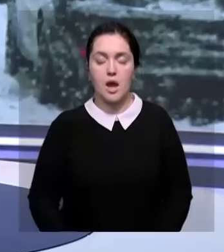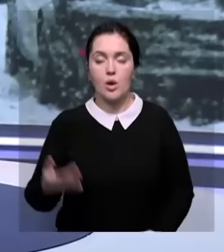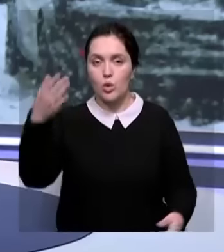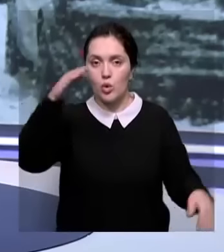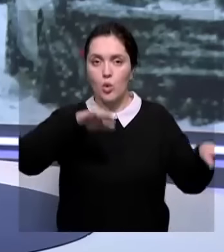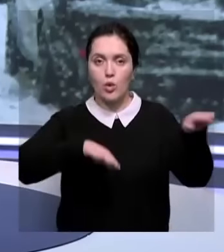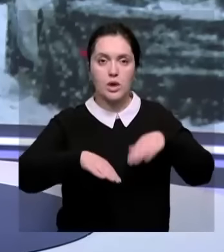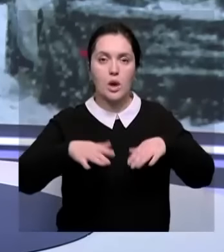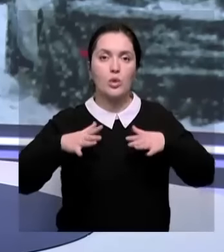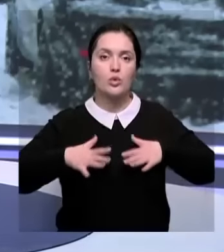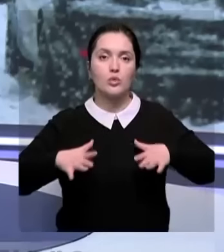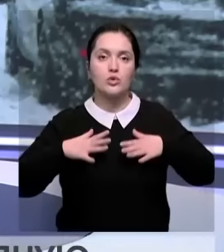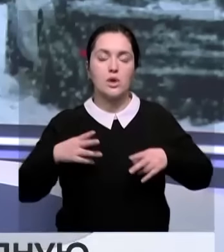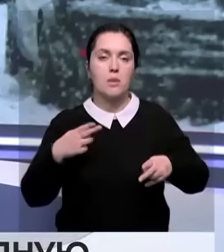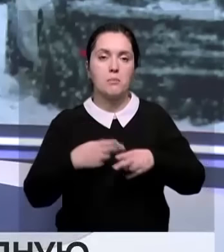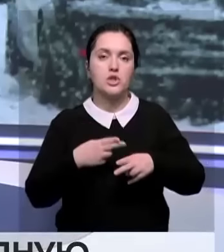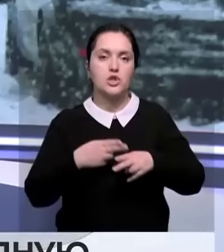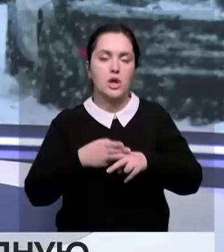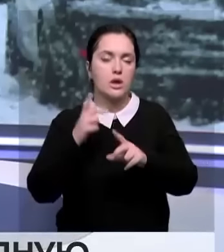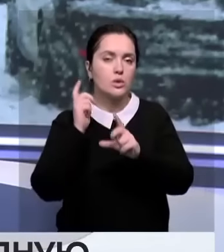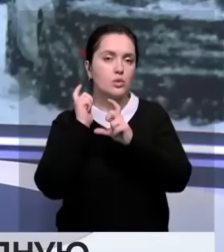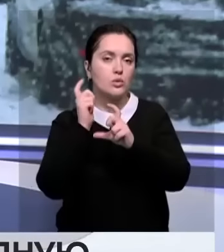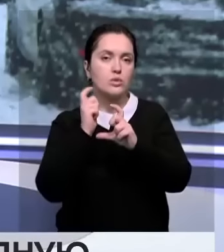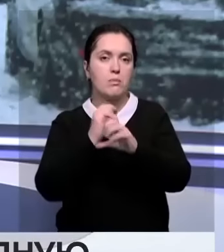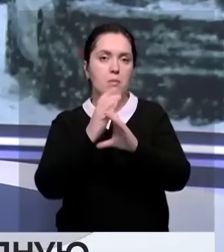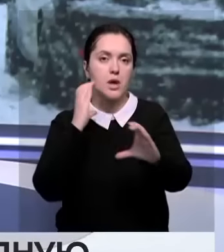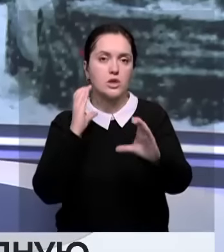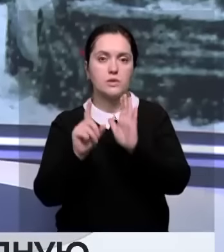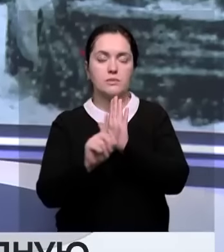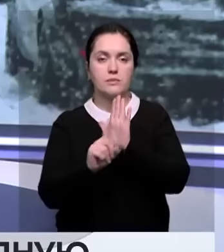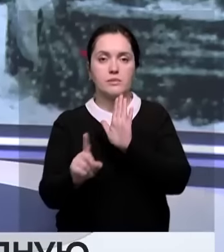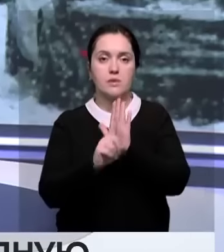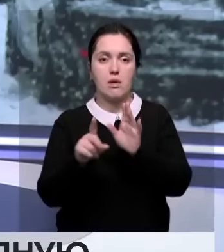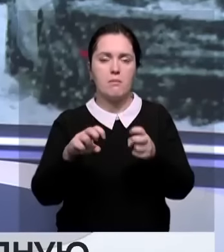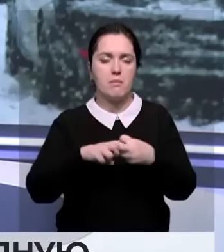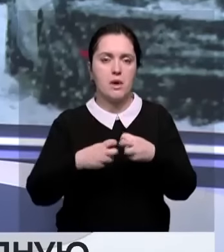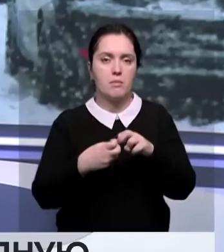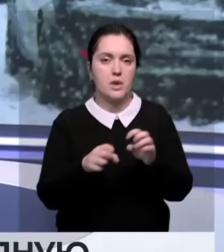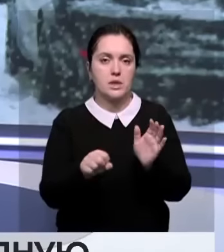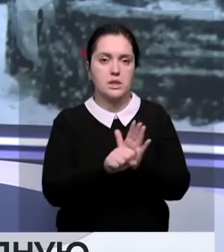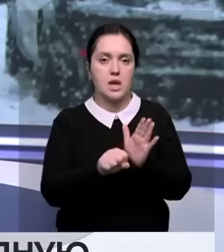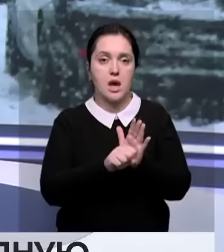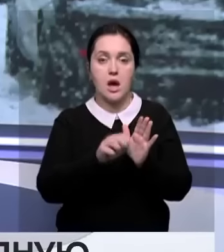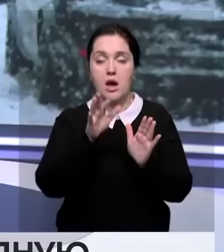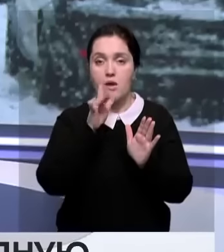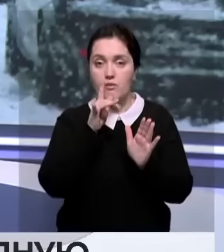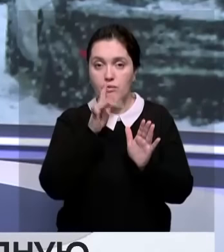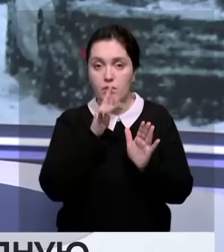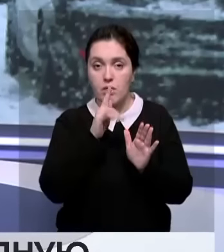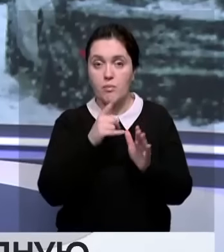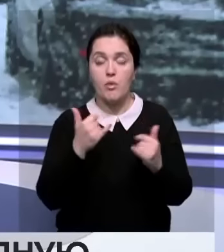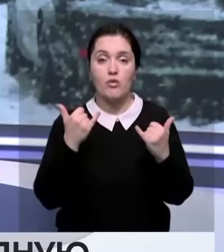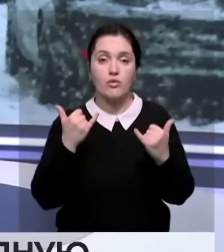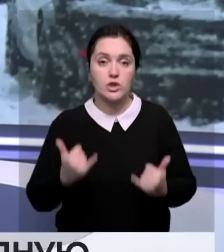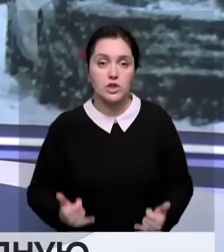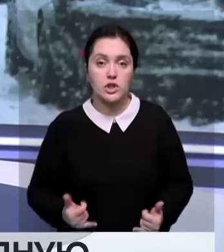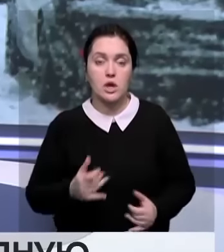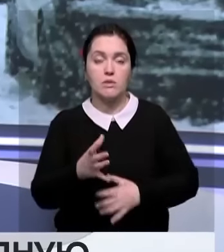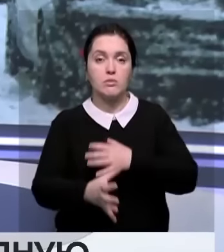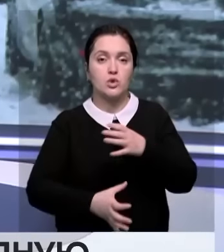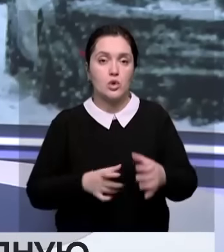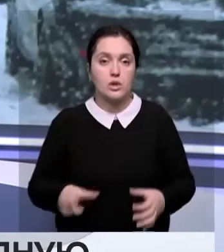Горный ландшафт Грузии мешает передвижению грузовых машин. Это постоянная проблема в зимний сезон, отмечают местные жители. Вот